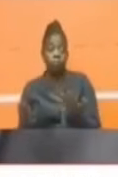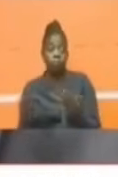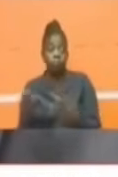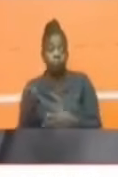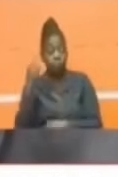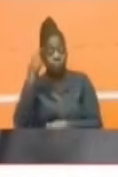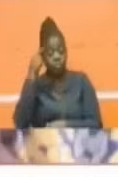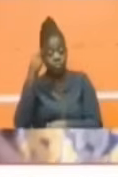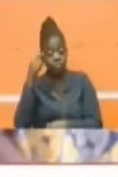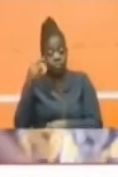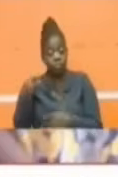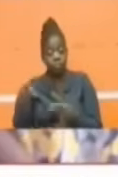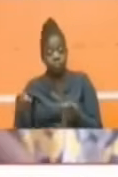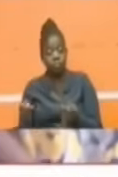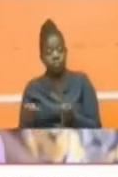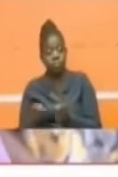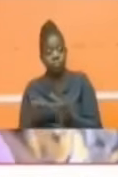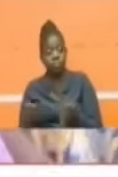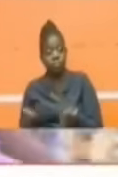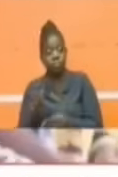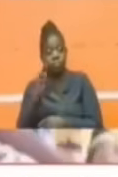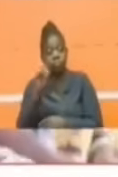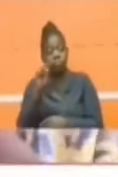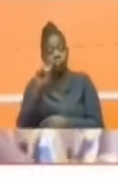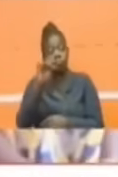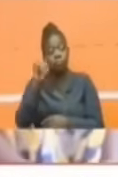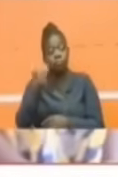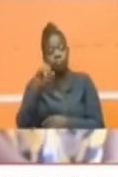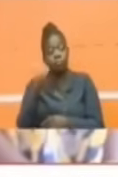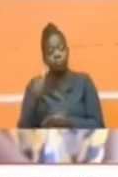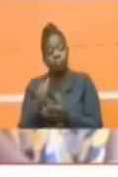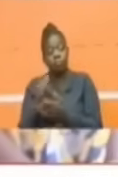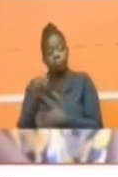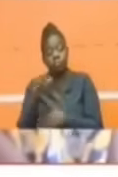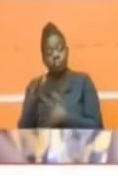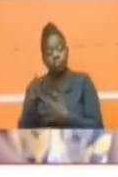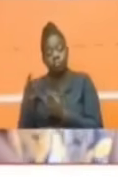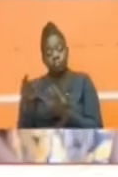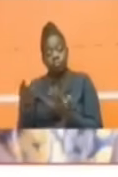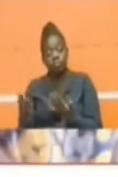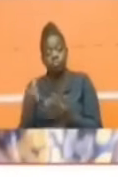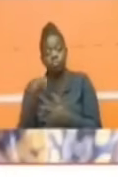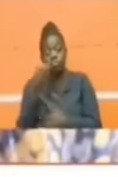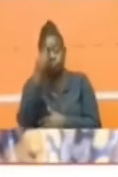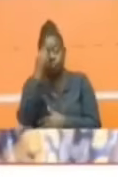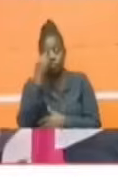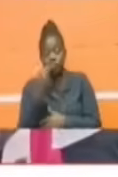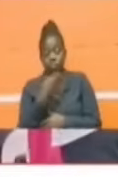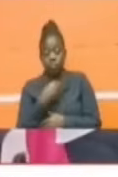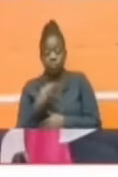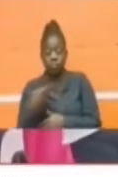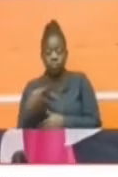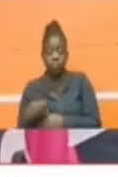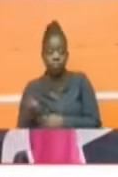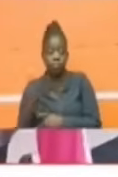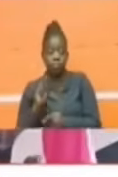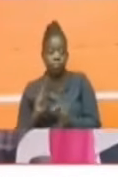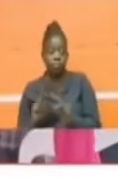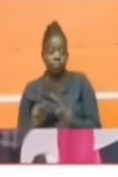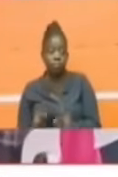Serinnya Reverend Father Francis Mayanja nga yamiddwako Father Charles Sachewa ne bannaddiini abalala.